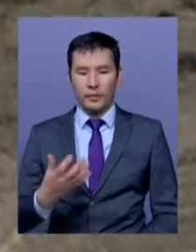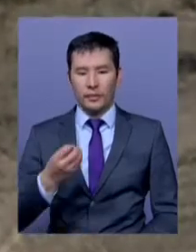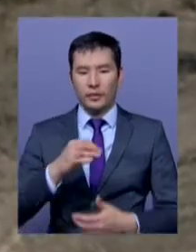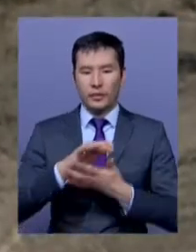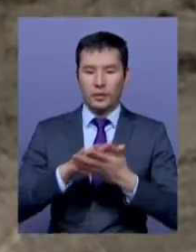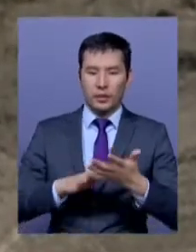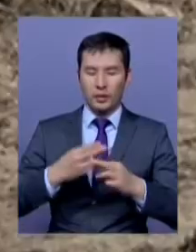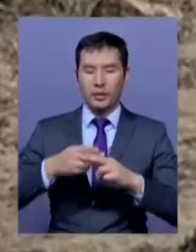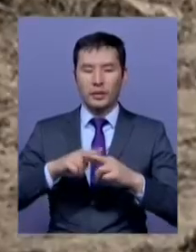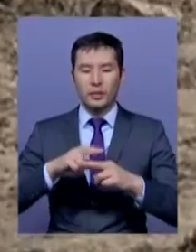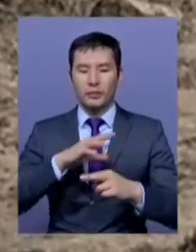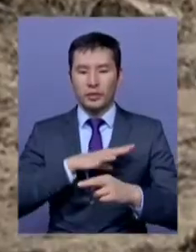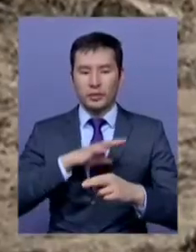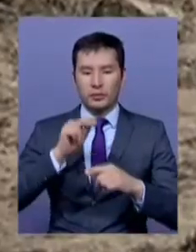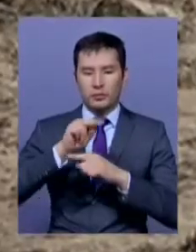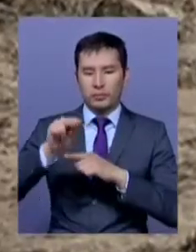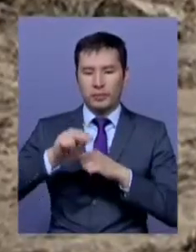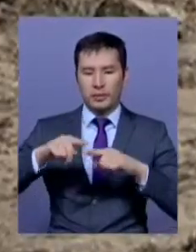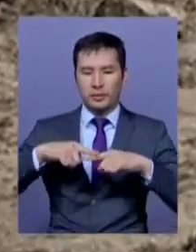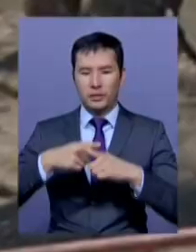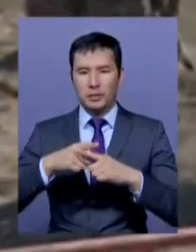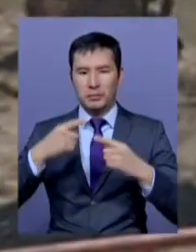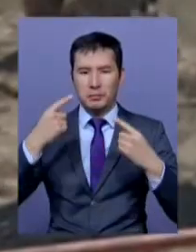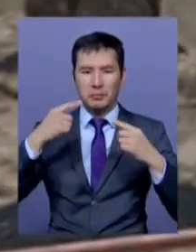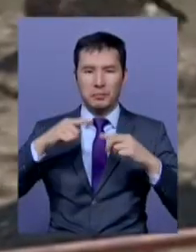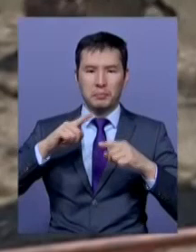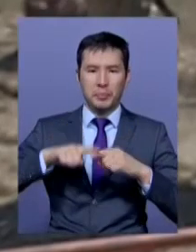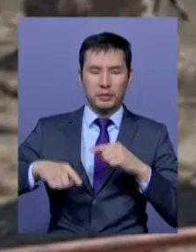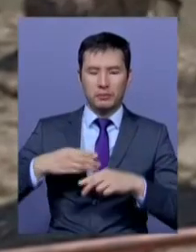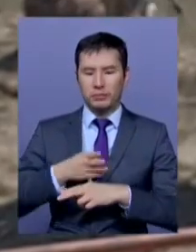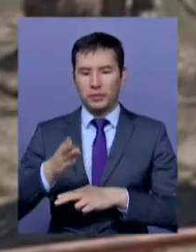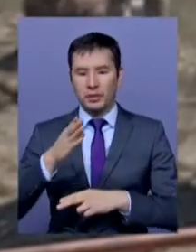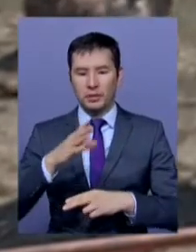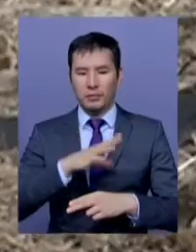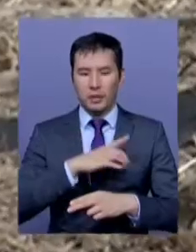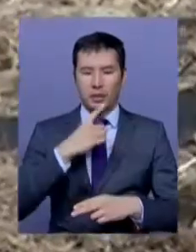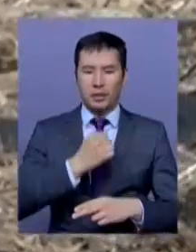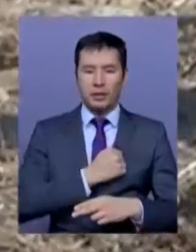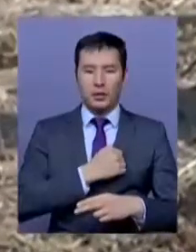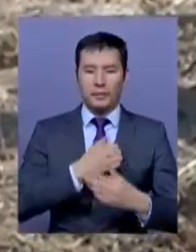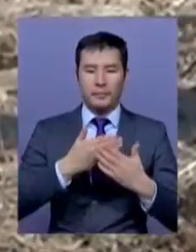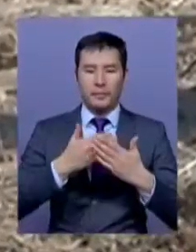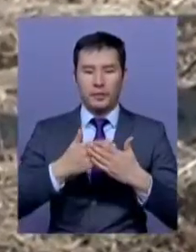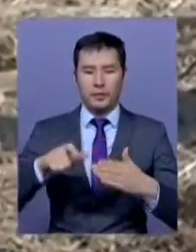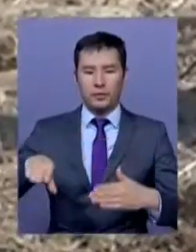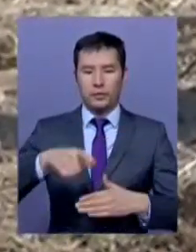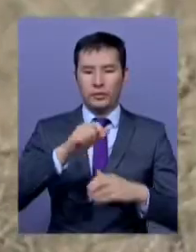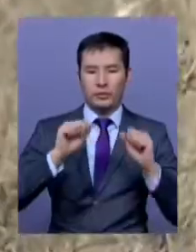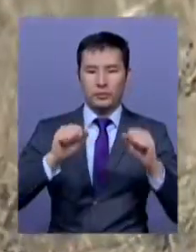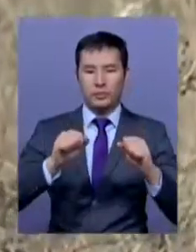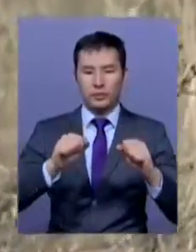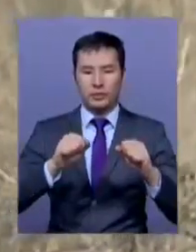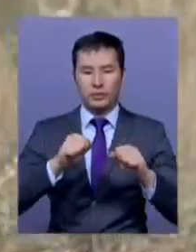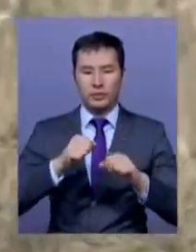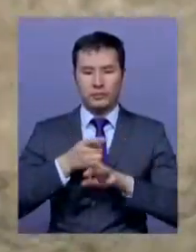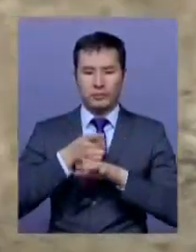жылдам шешім қабылдауға үйрететін бұл тактикалық қимылдар жазық далада өтті. Сарбаздар жаудан қорғану мақсатындағы атыс шабысқа